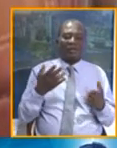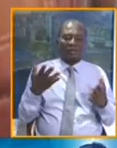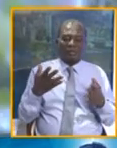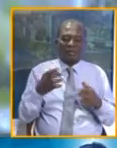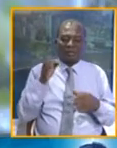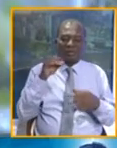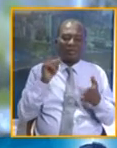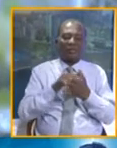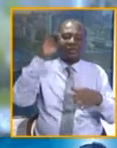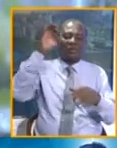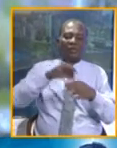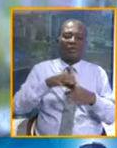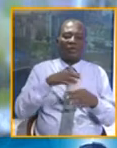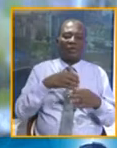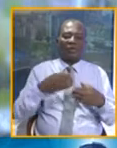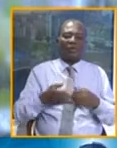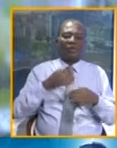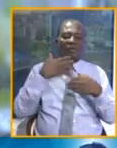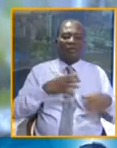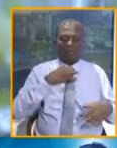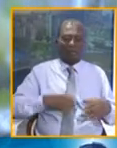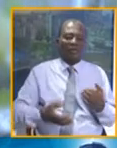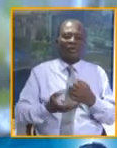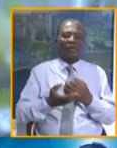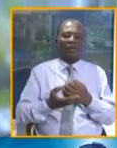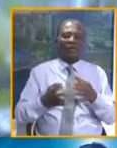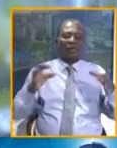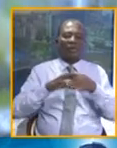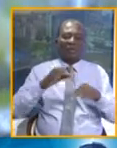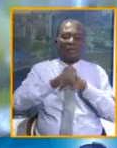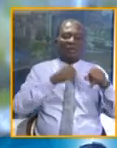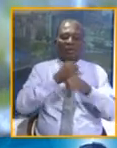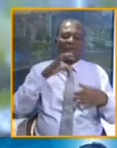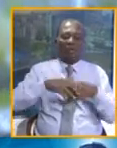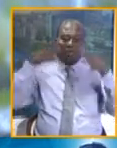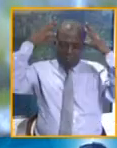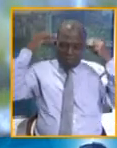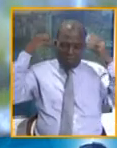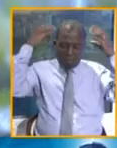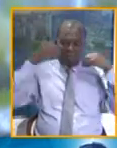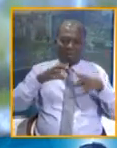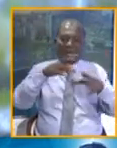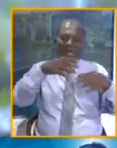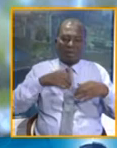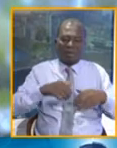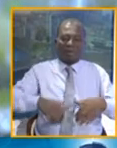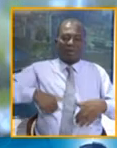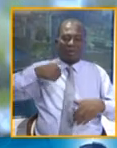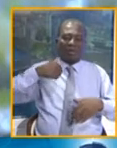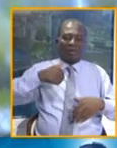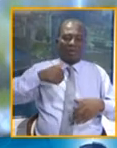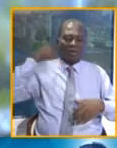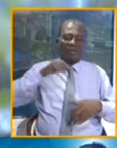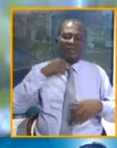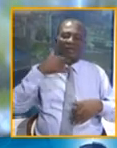Ce vote contredit toutefois les vœux des partenaires internationaux de la Somalie qui n'accepteraient pas, et d'ailleurs ils